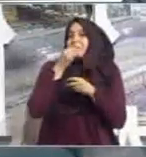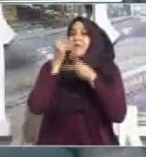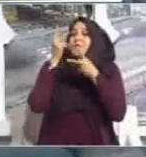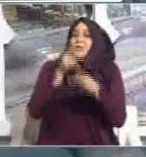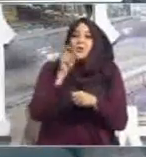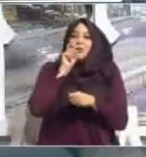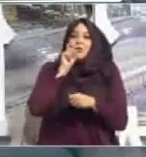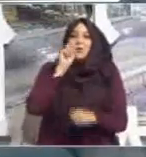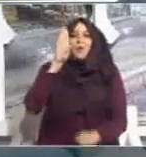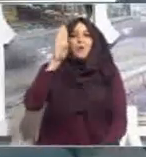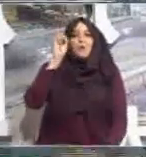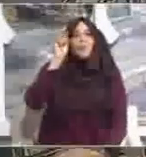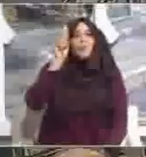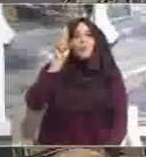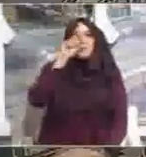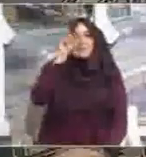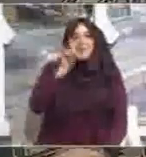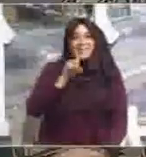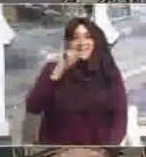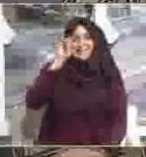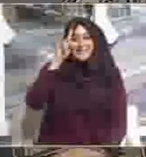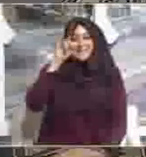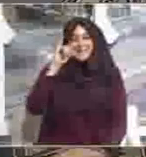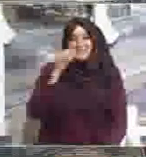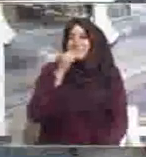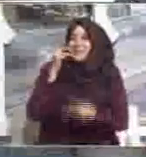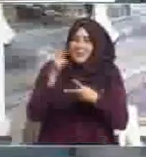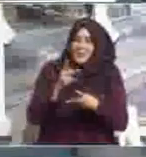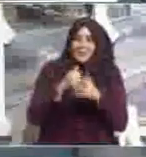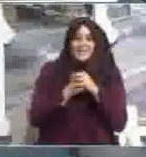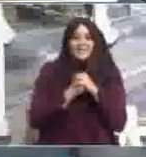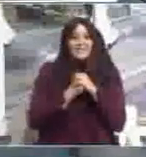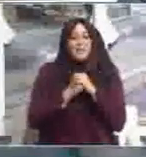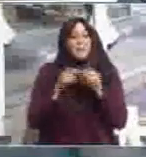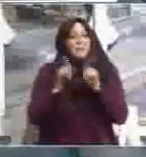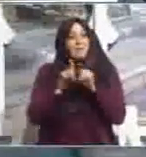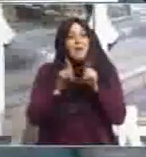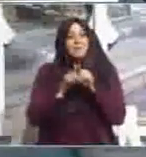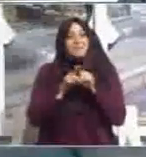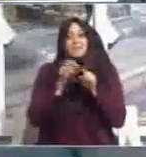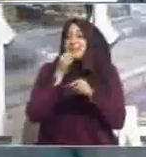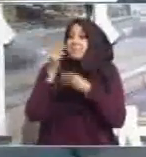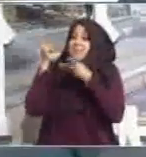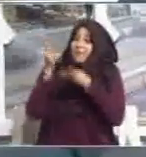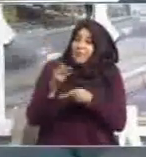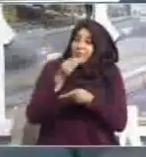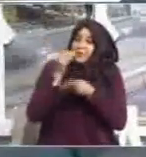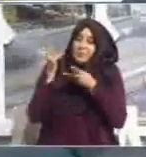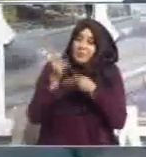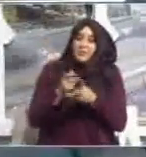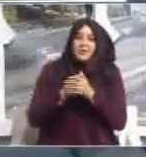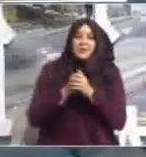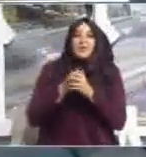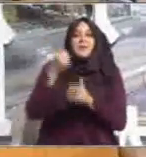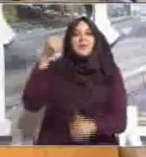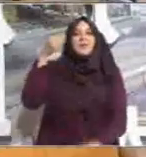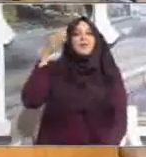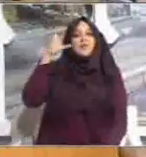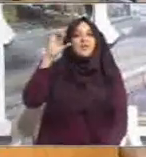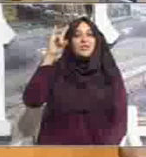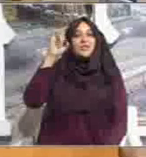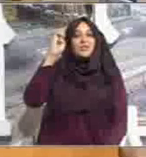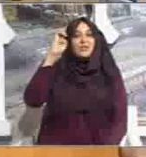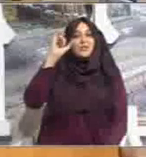الأستاذ دكتور كمال بوزيدي. أهلا وسهلا دكتور. وبكم أهلا. كما نرحب بفضيلة الشيخ محمد الشيخ. أهلا وسهلا بك